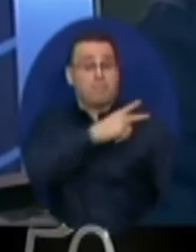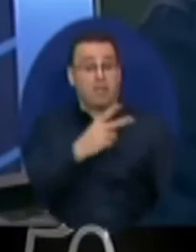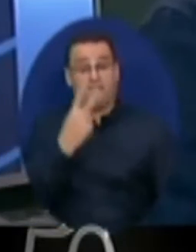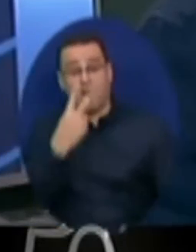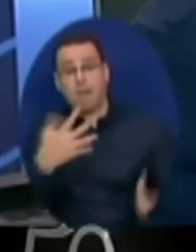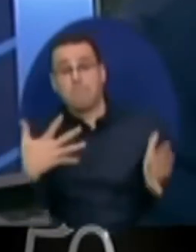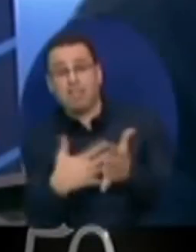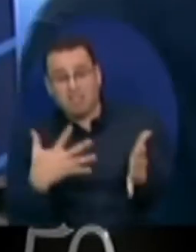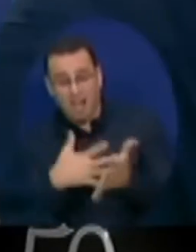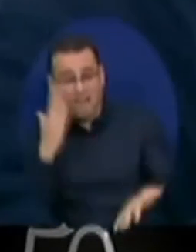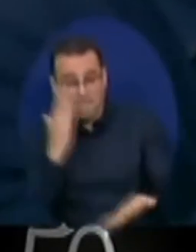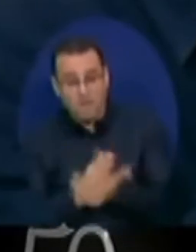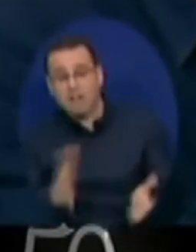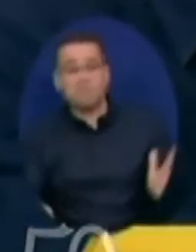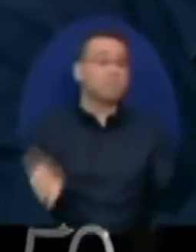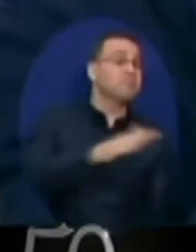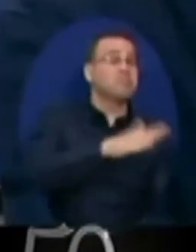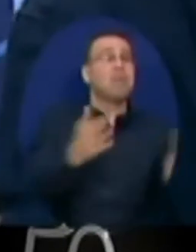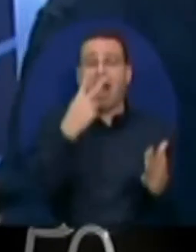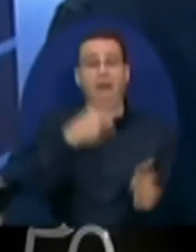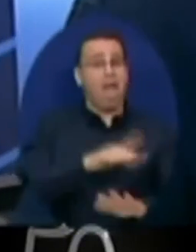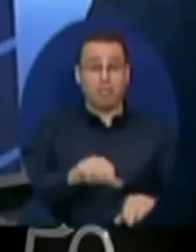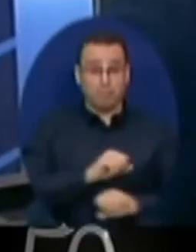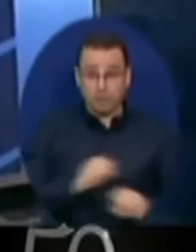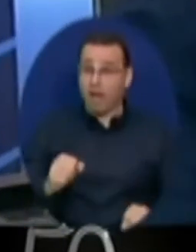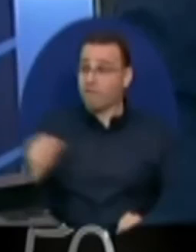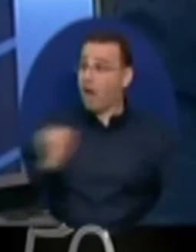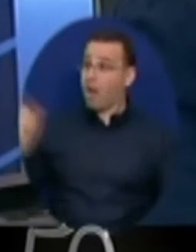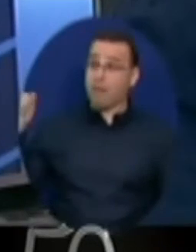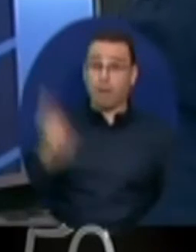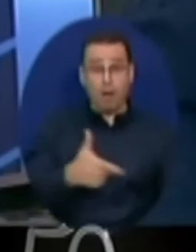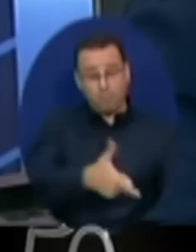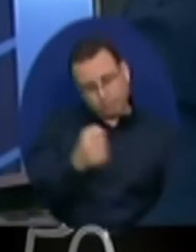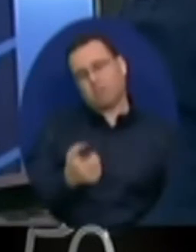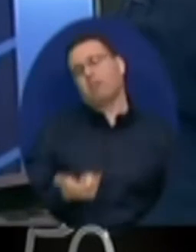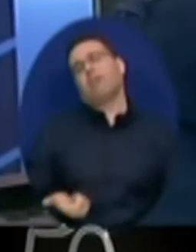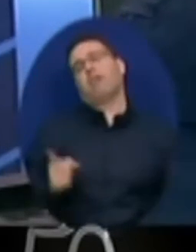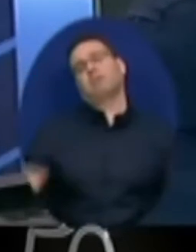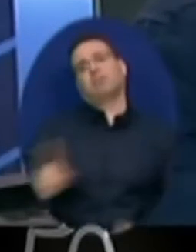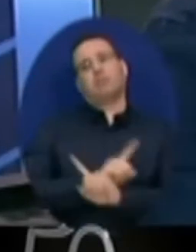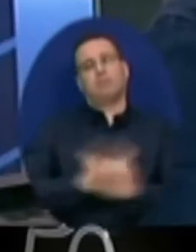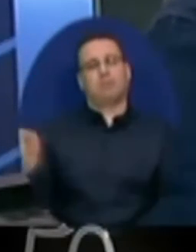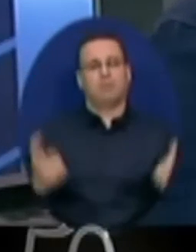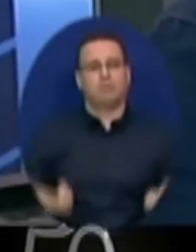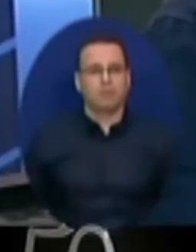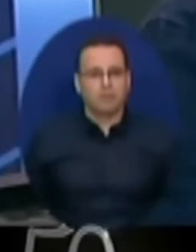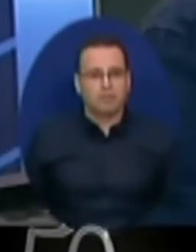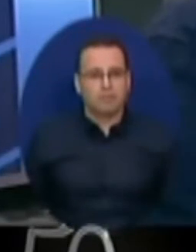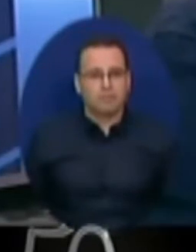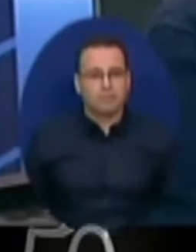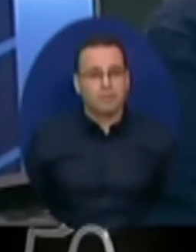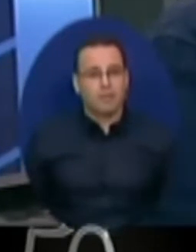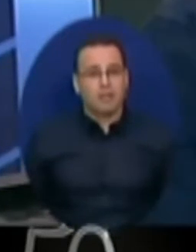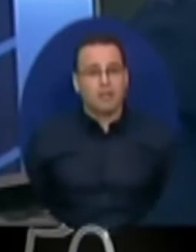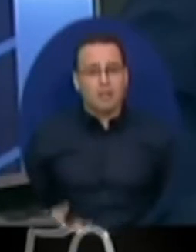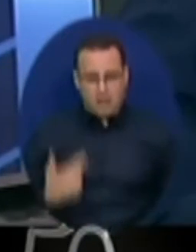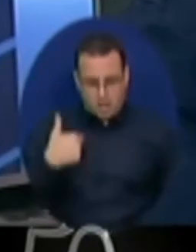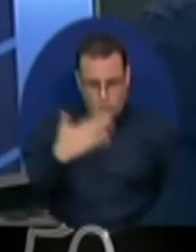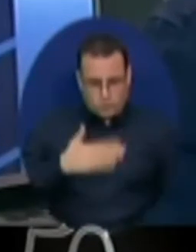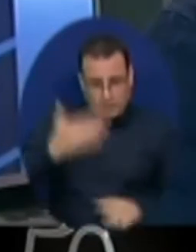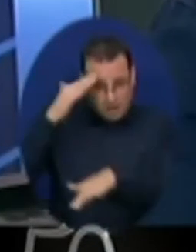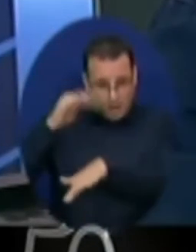עליו מטען. הפך אותו. ומגיע מישהו, זה... אם... עכשיו, אני רוצה להעיר פה משהו בצורה